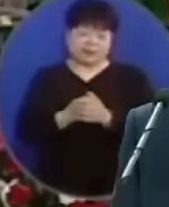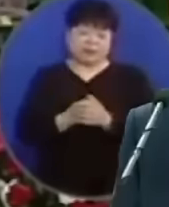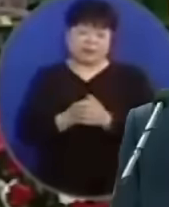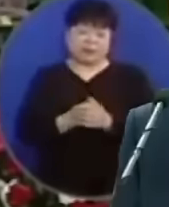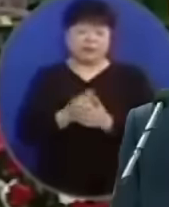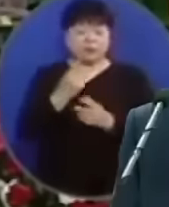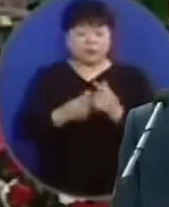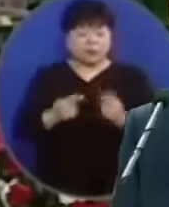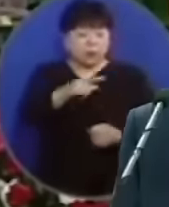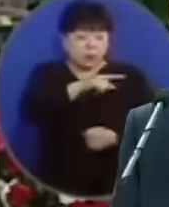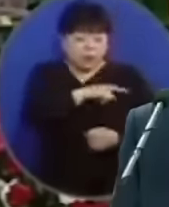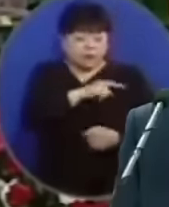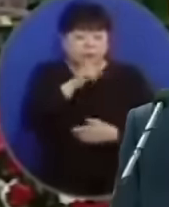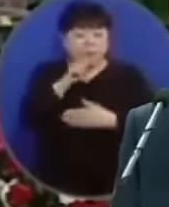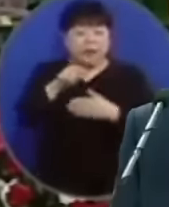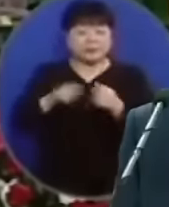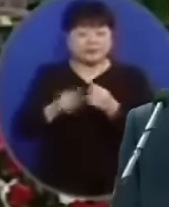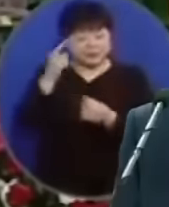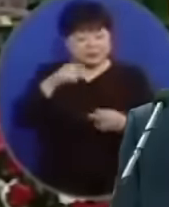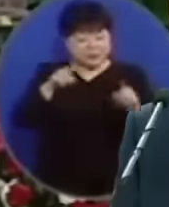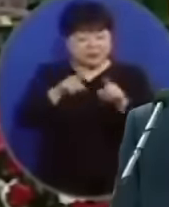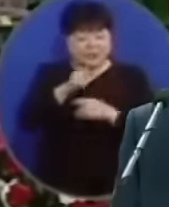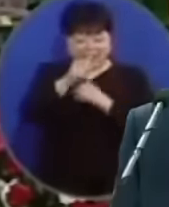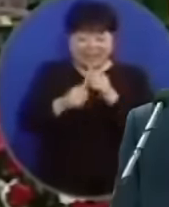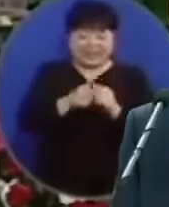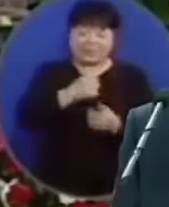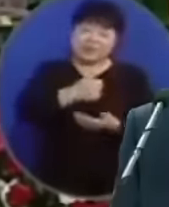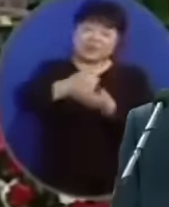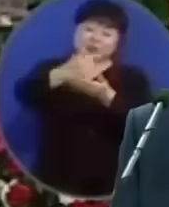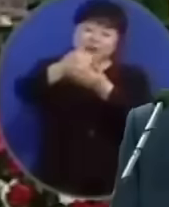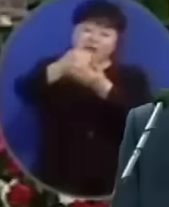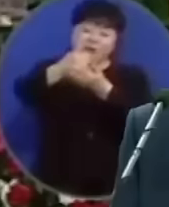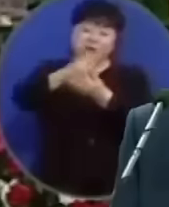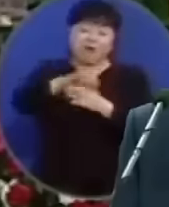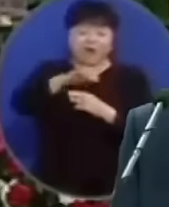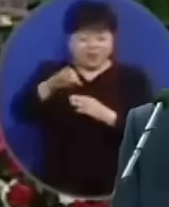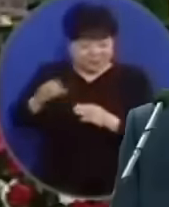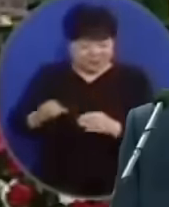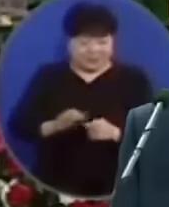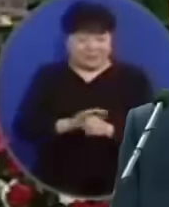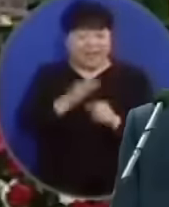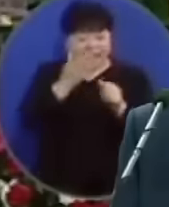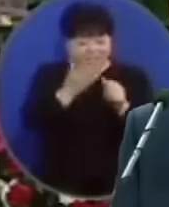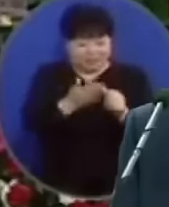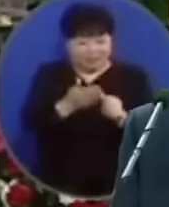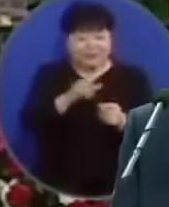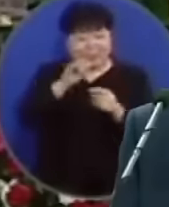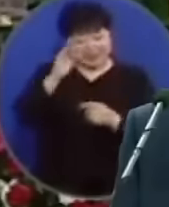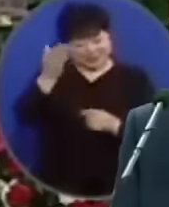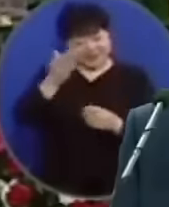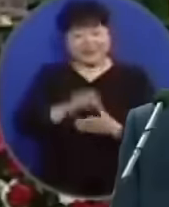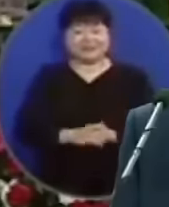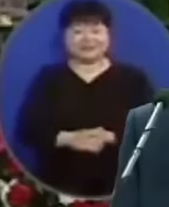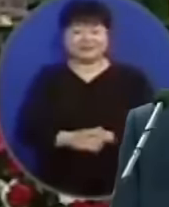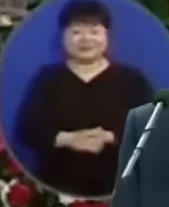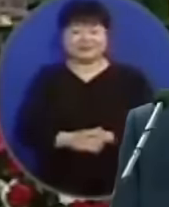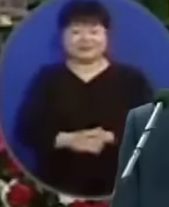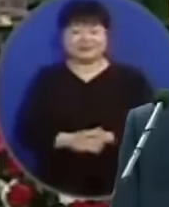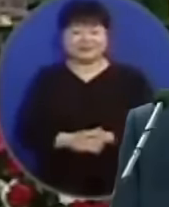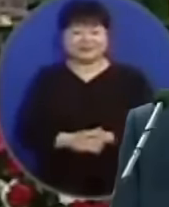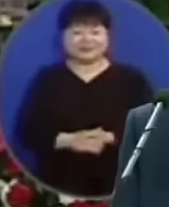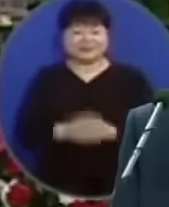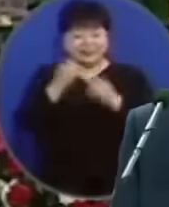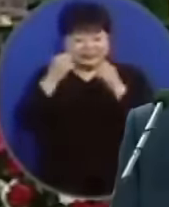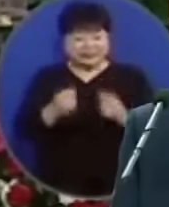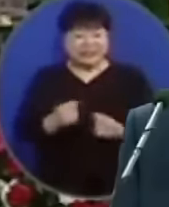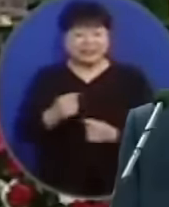우리는 무엇보다 먼저 마음과 뜻과 정성을 다해 하나님을 섬기고 이웃을 사랑하면서 살아야 되는 것입니다. 그렇게 해서 우리